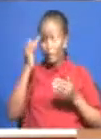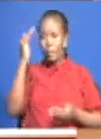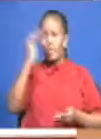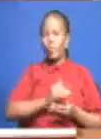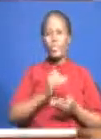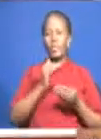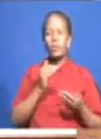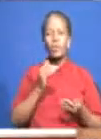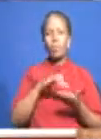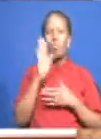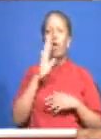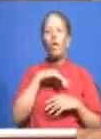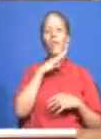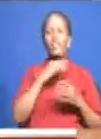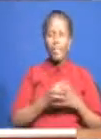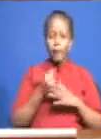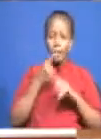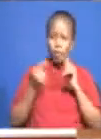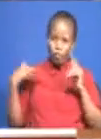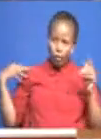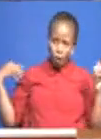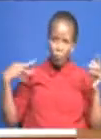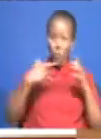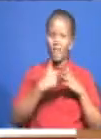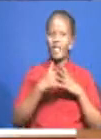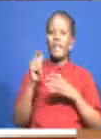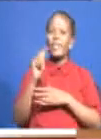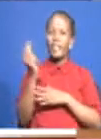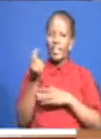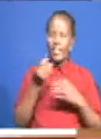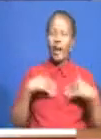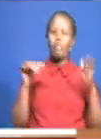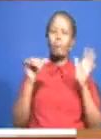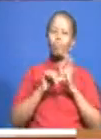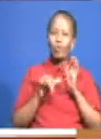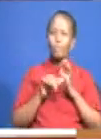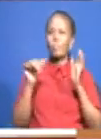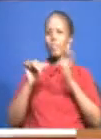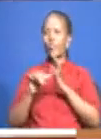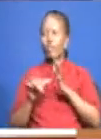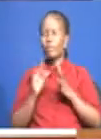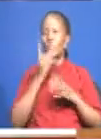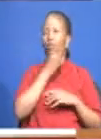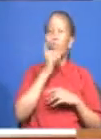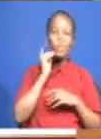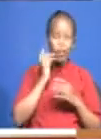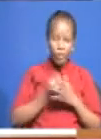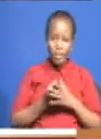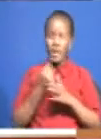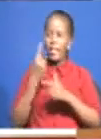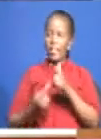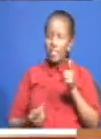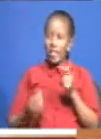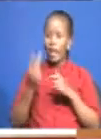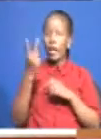nafaka. Kuanzia wakati huo, Kenya imekuwa ikikumbwa na kiangazi, na mnamo mwaka 2011, nchi